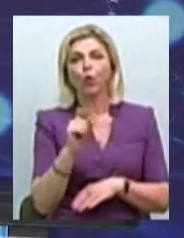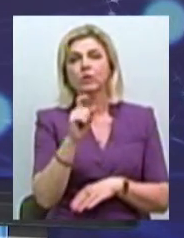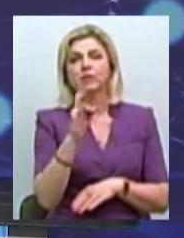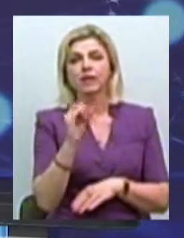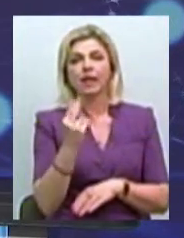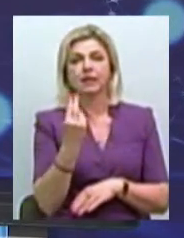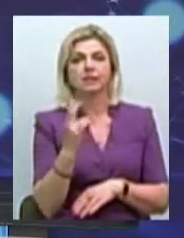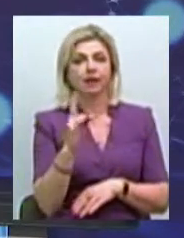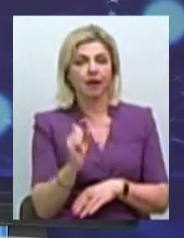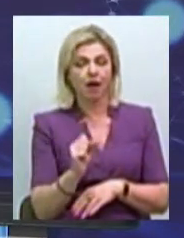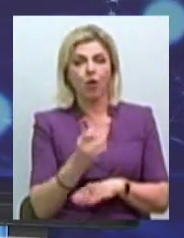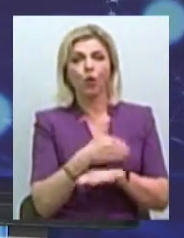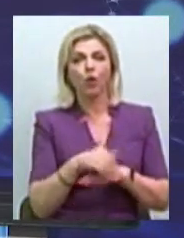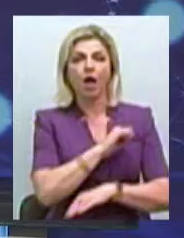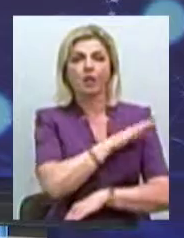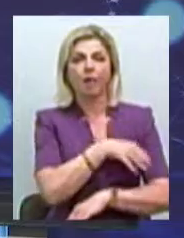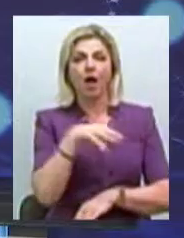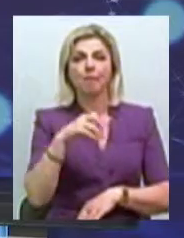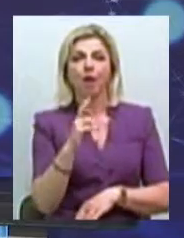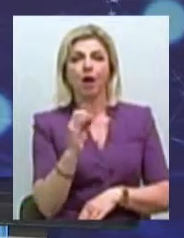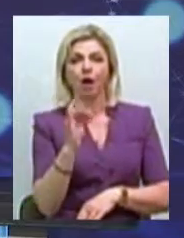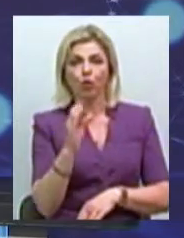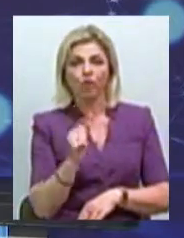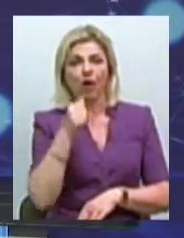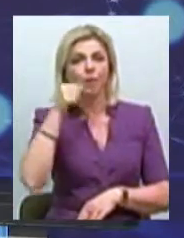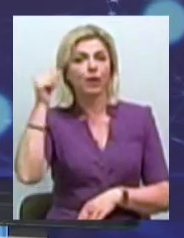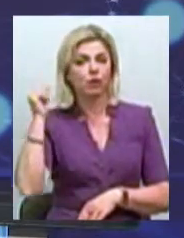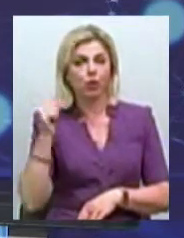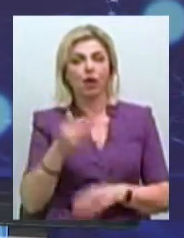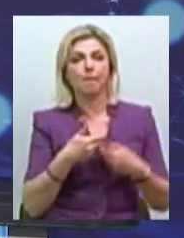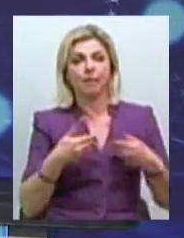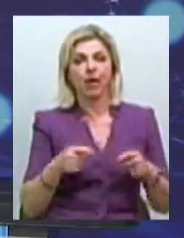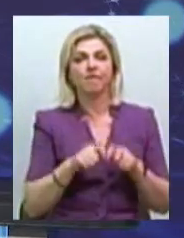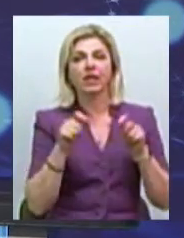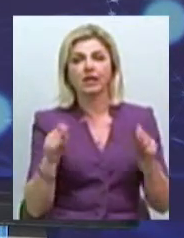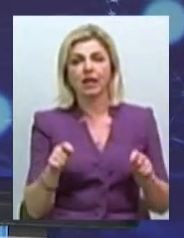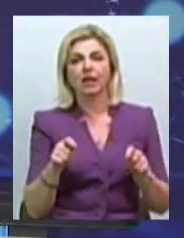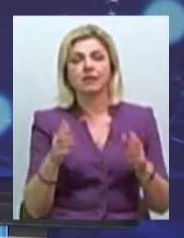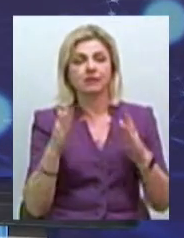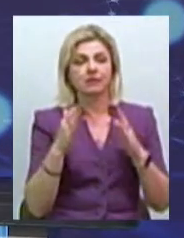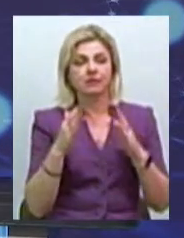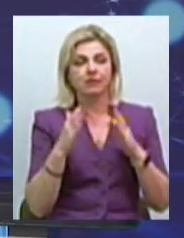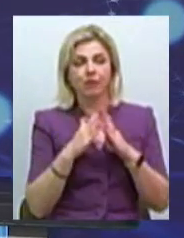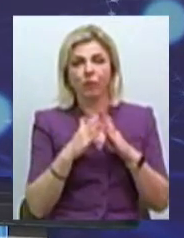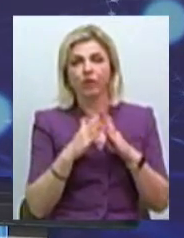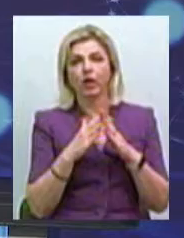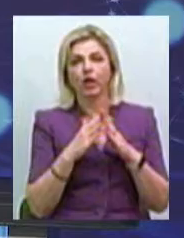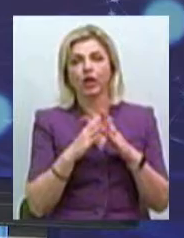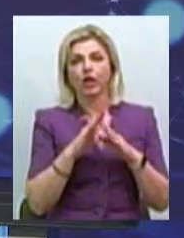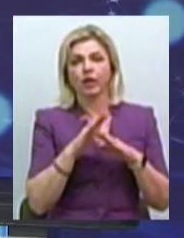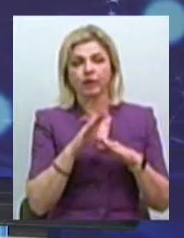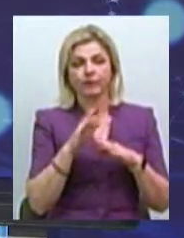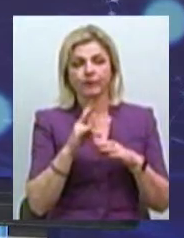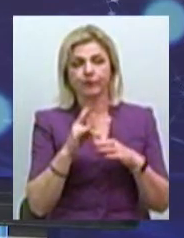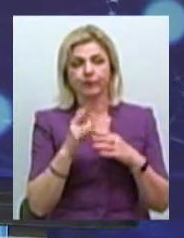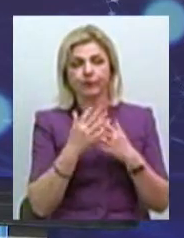роботи, які проводяться по вулиці Адмірала Макарова. В минулому році ми відкрили здання будівлю решіток на